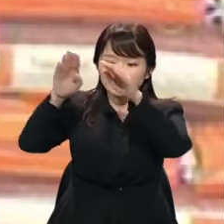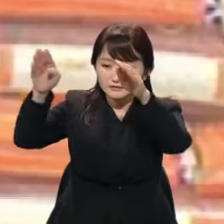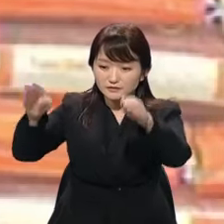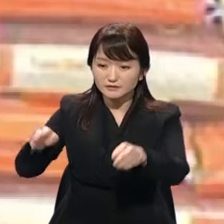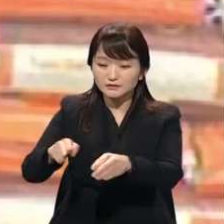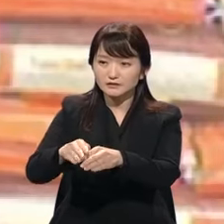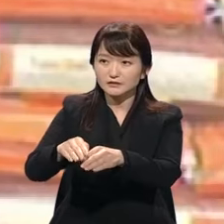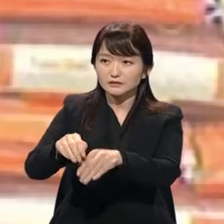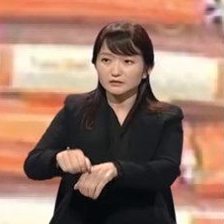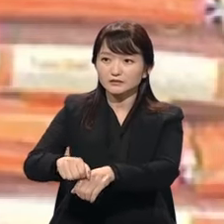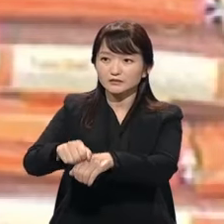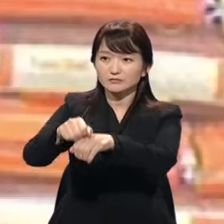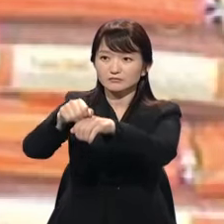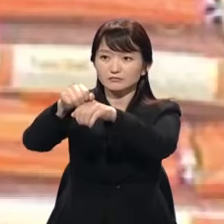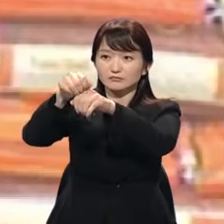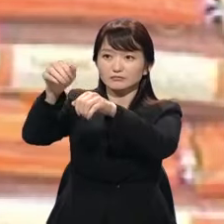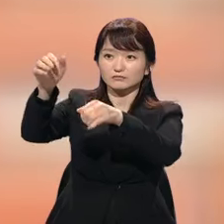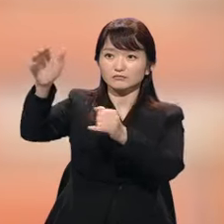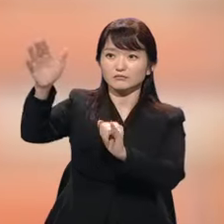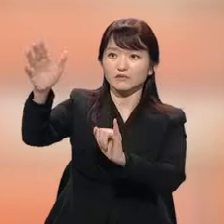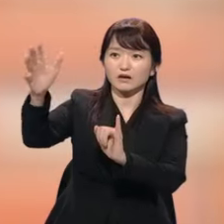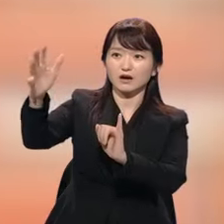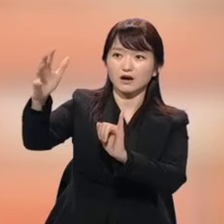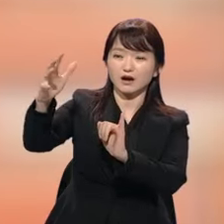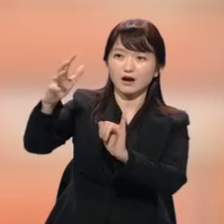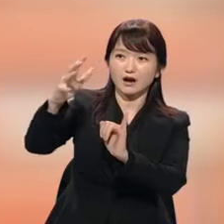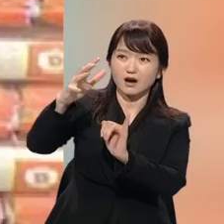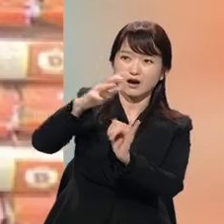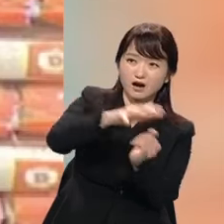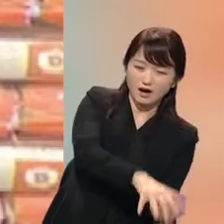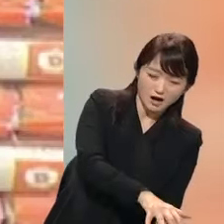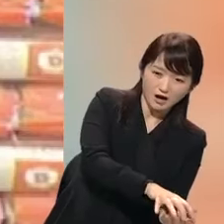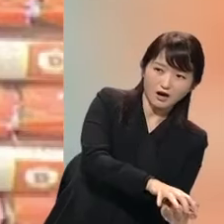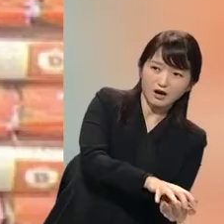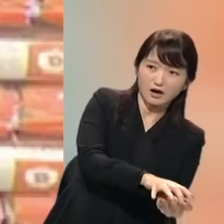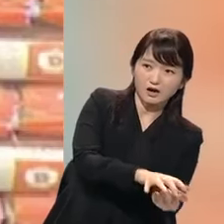불안해, 불안해, 불안해. 서서히, 안 돼,